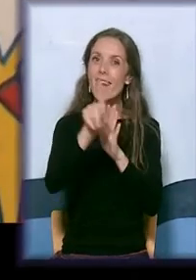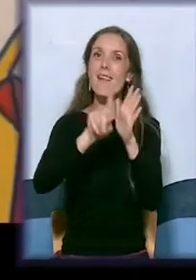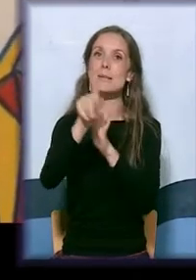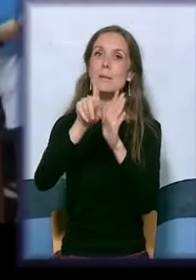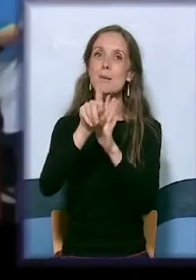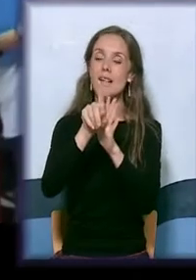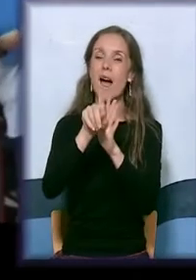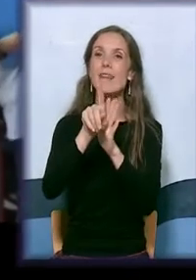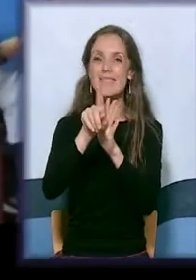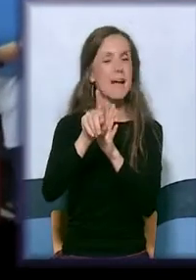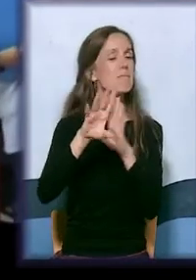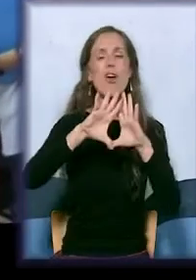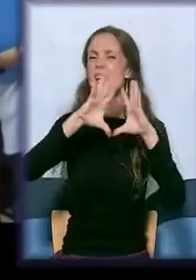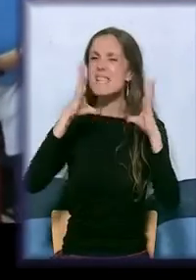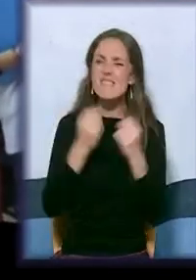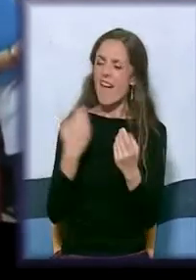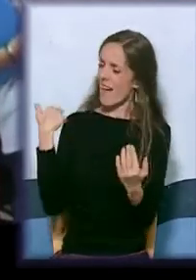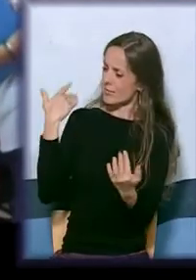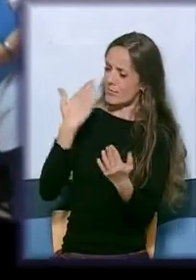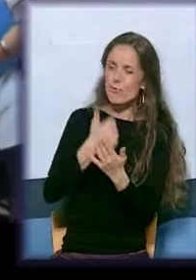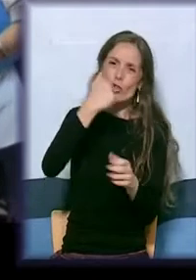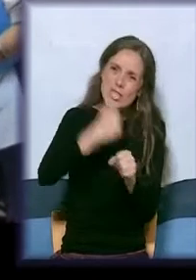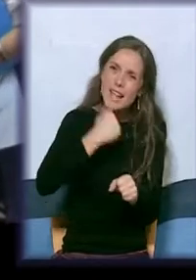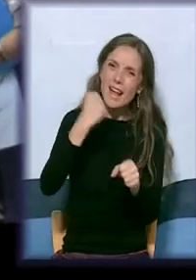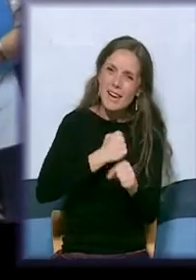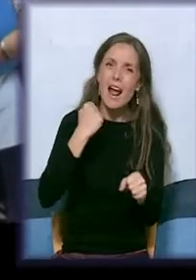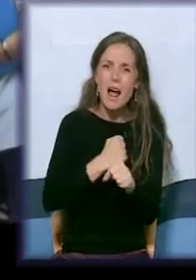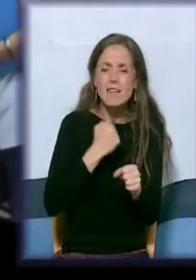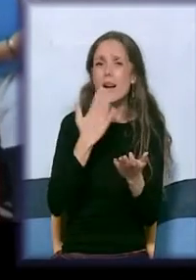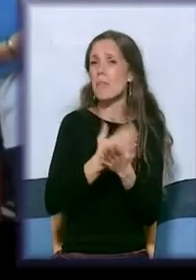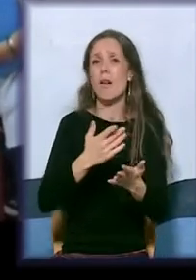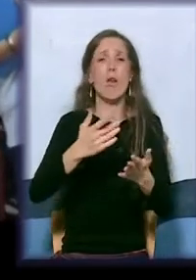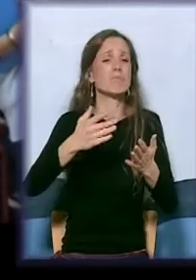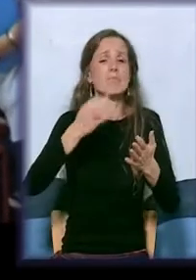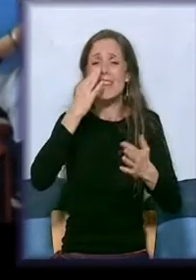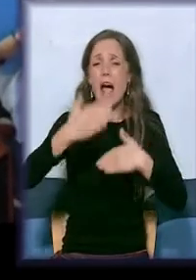ste proveli radeći, a što je trajalo danima, nekada čak i